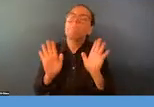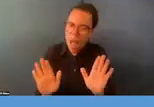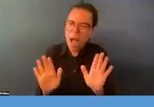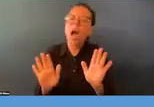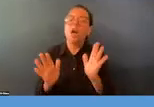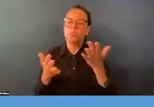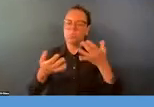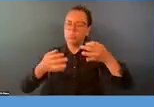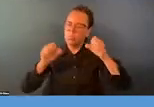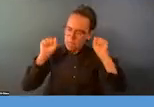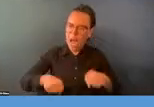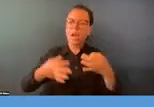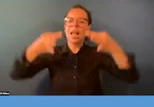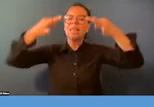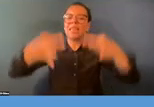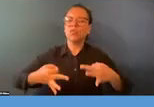это